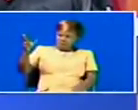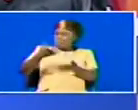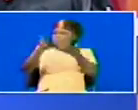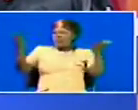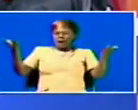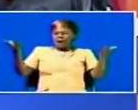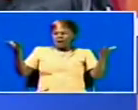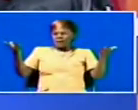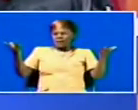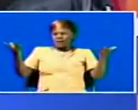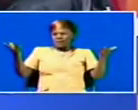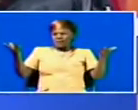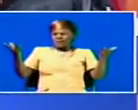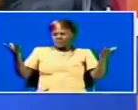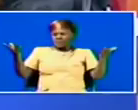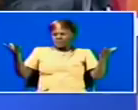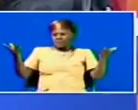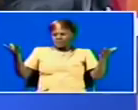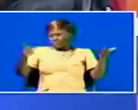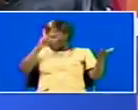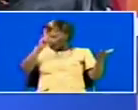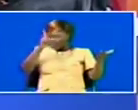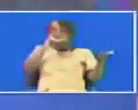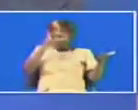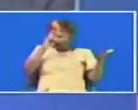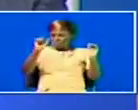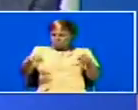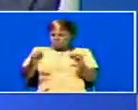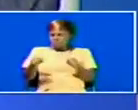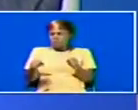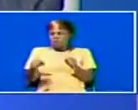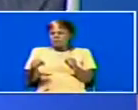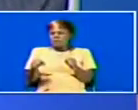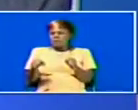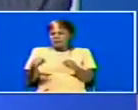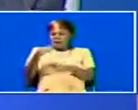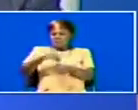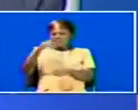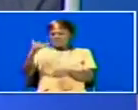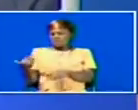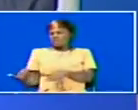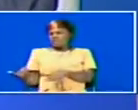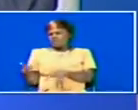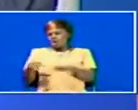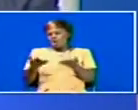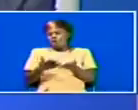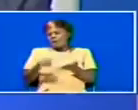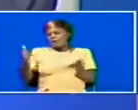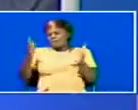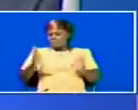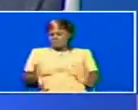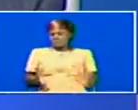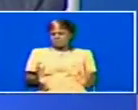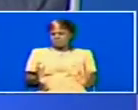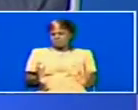kwa aina au hali ya utepetevu, ili mradi kwamba iweze kumhasiri mtoto ama mtu yoyote ile.